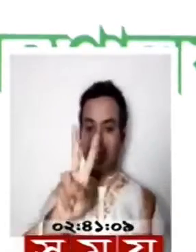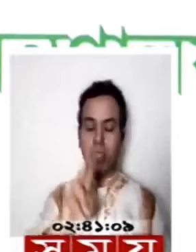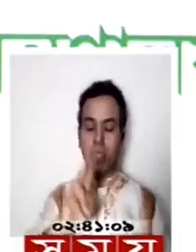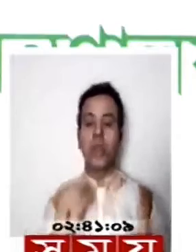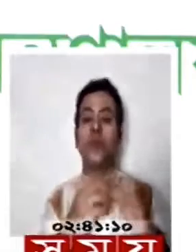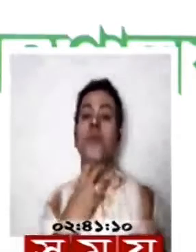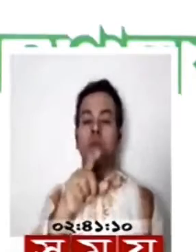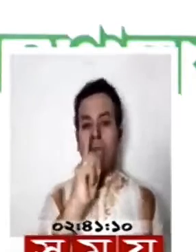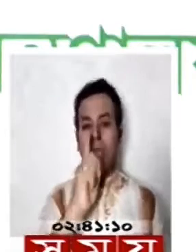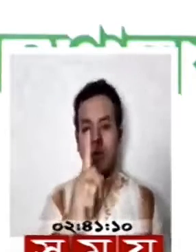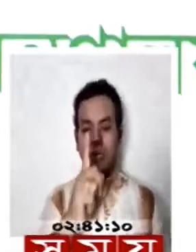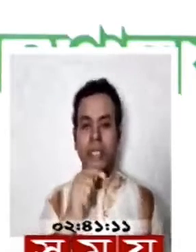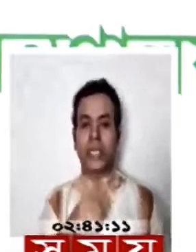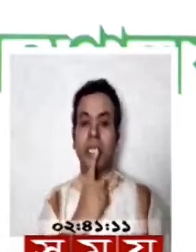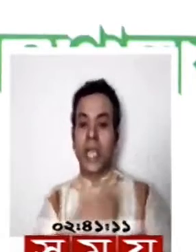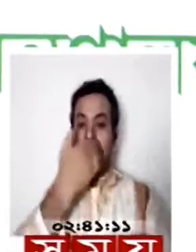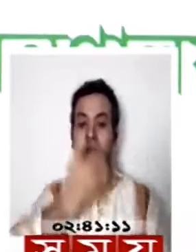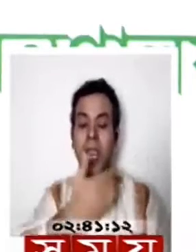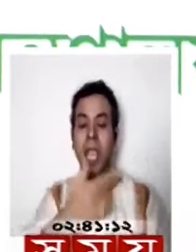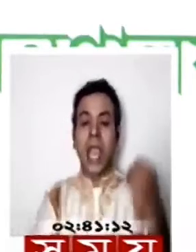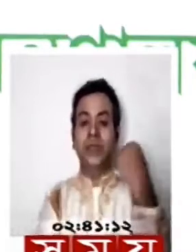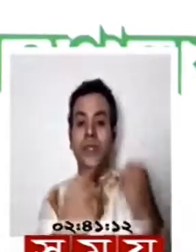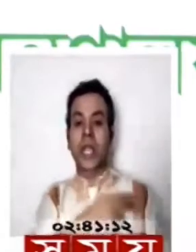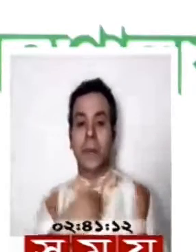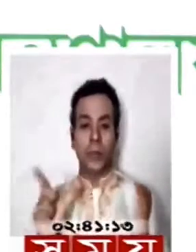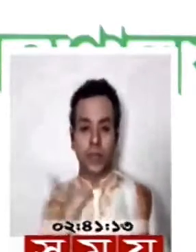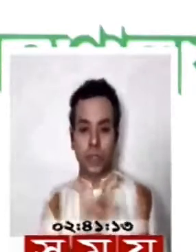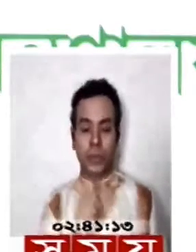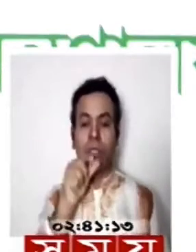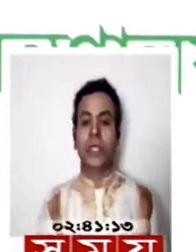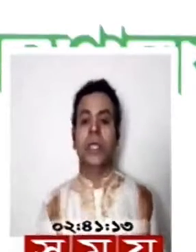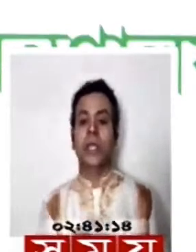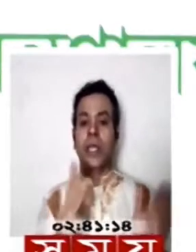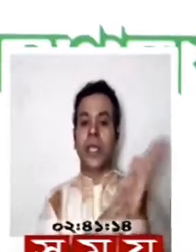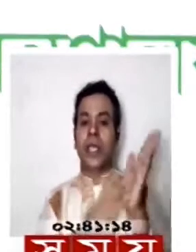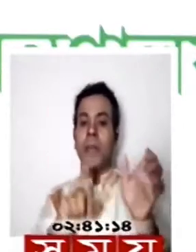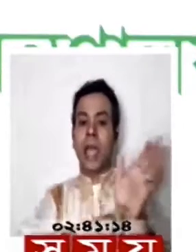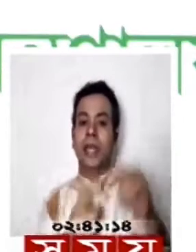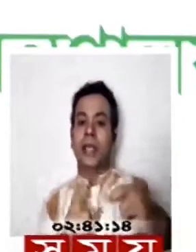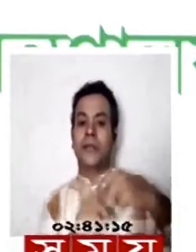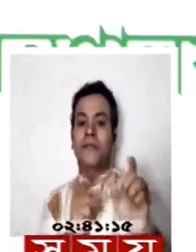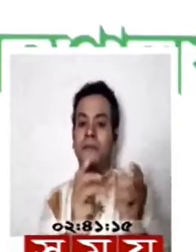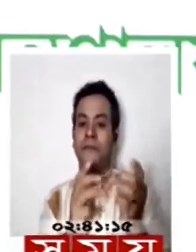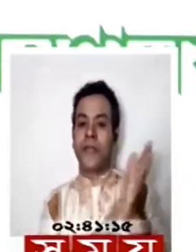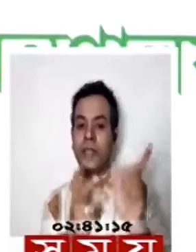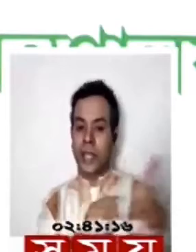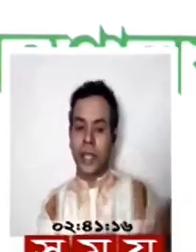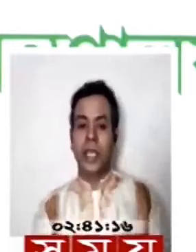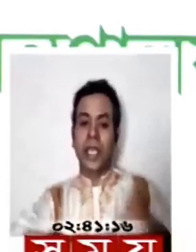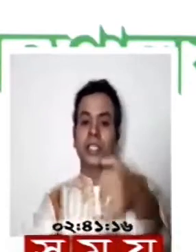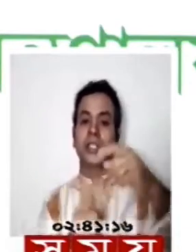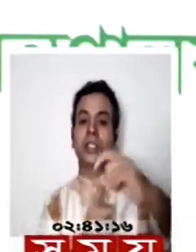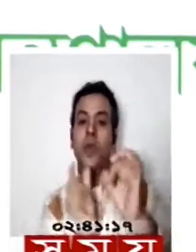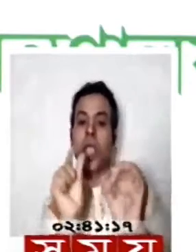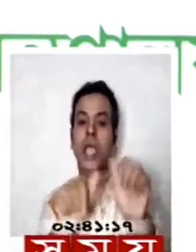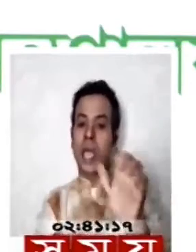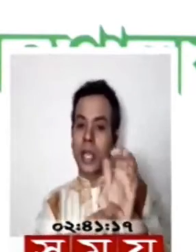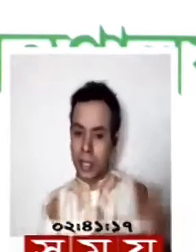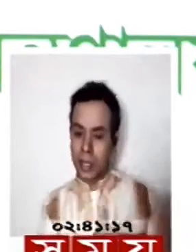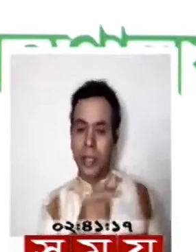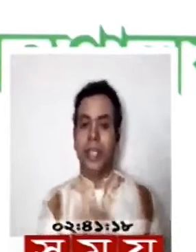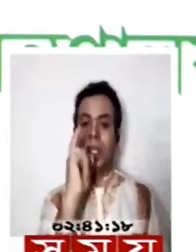17, এর মধ্যে ঢাকায় 14টি এবং ঢাকার বাইরে চট্টগ্রামে 2টি, বগুড়ায় 1টি। ঢাকার মধ্যে হাসপাতালগুলি আমি উল্লেখ